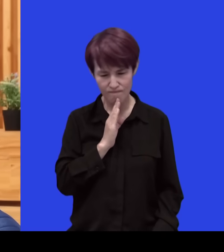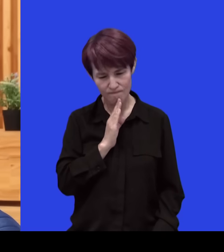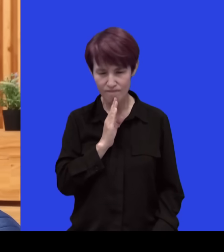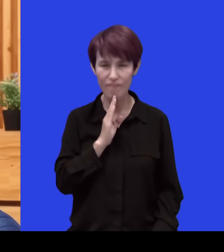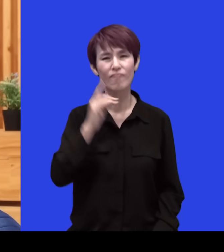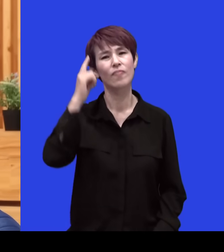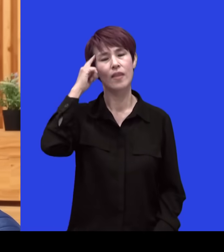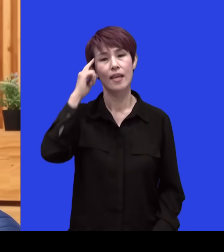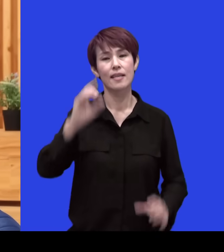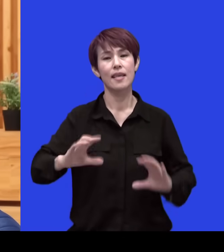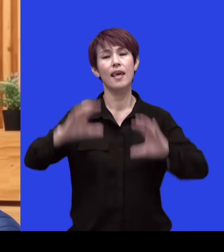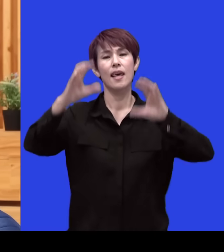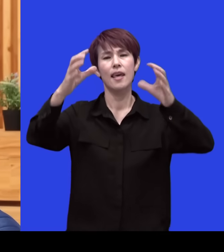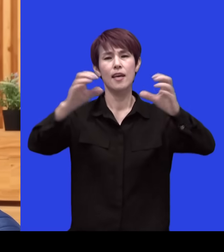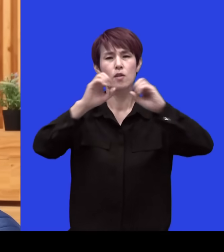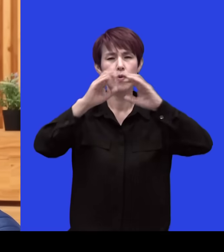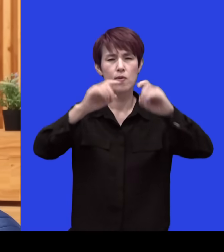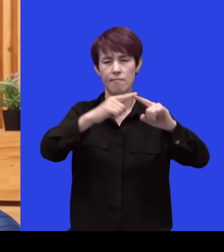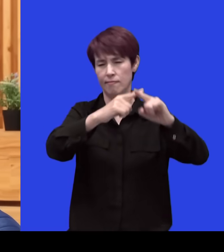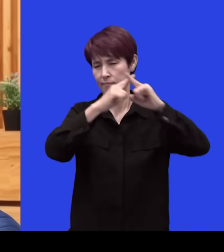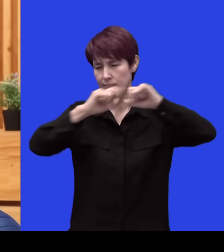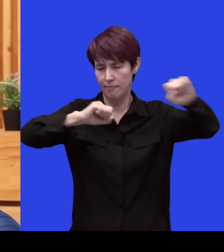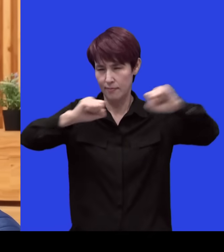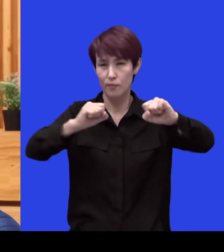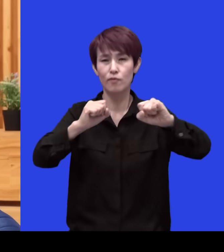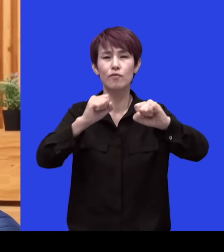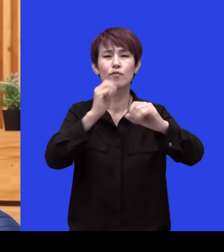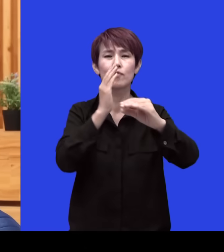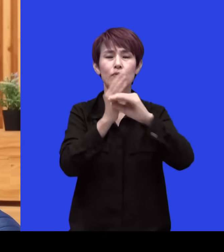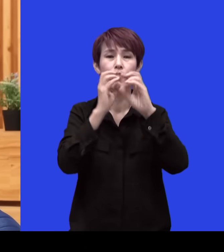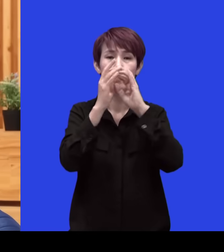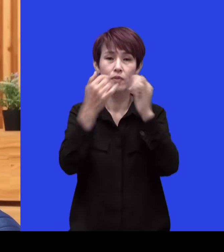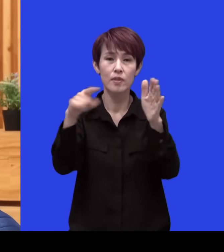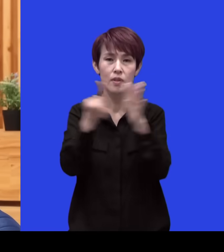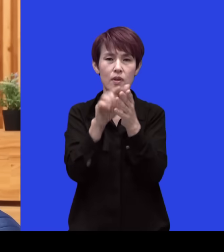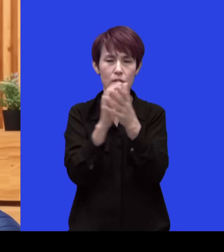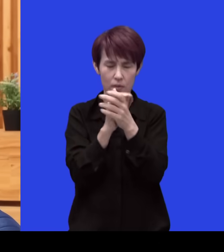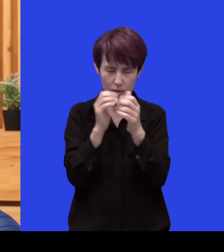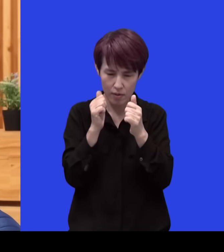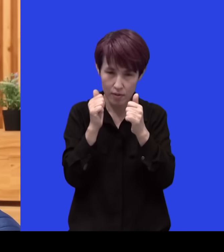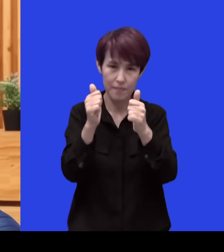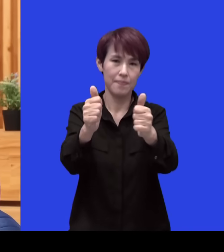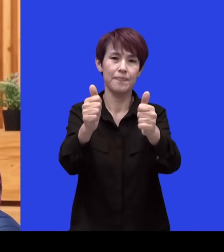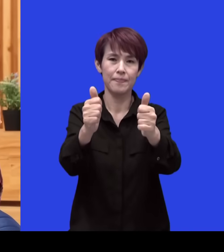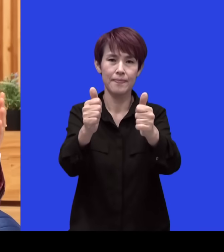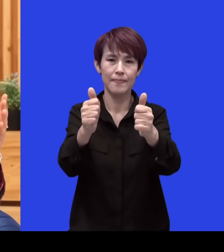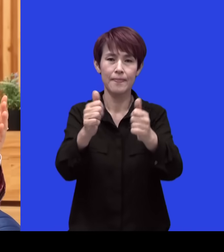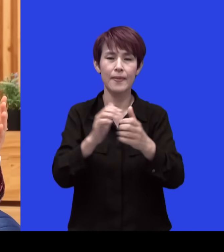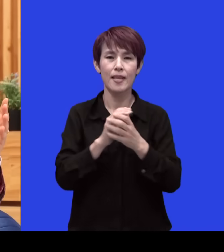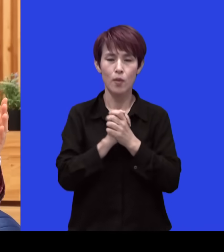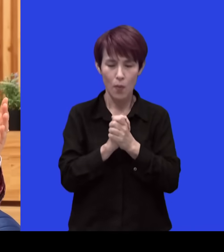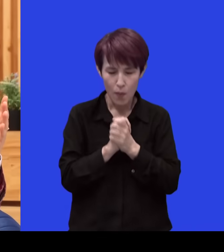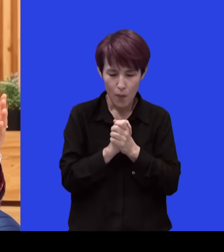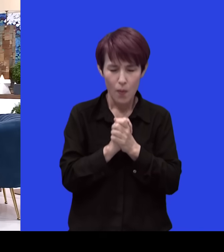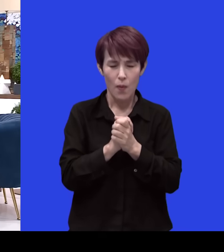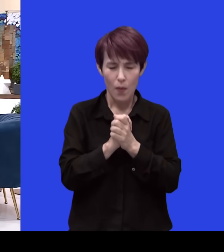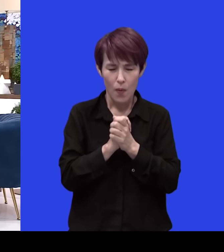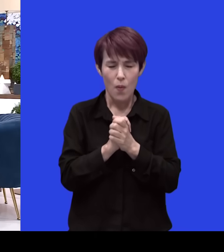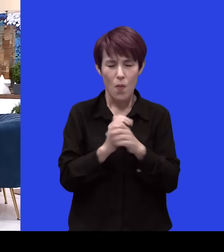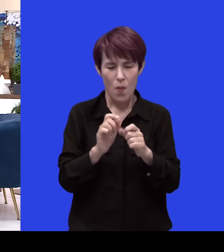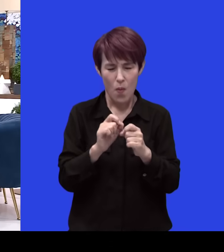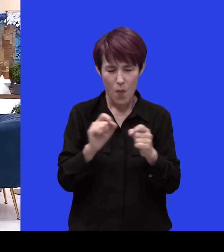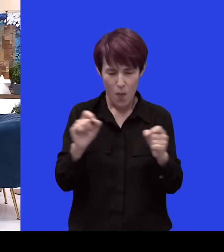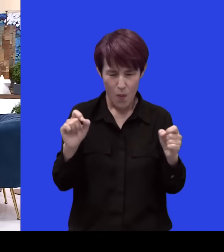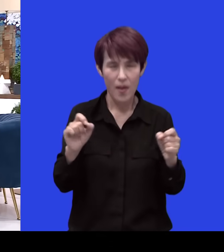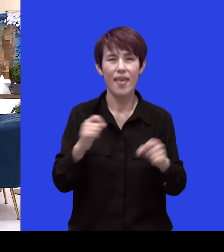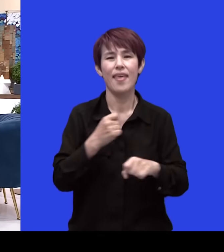지금 전 세계 선교에 목숨을 걸고 계시는 선교사님들 열심히 기도하고 또 우리도 그렇게 되면 당연히 우리 기도 시간이 늘어날 거라는 생각이 들어요. 네. 한